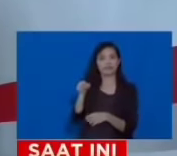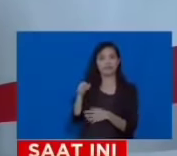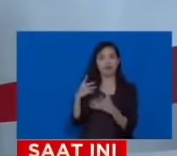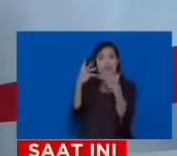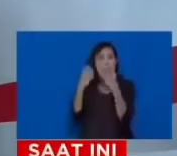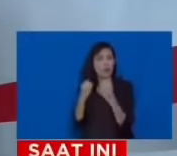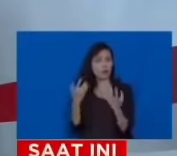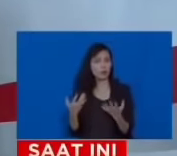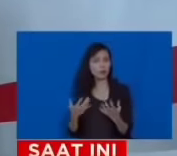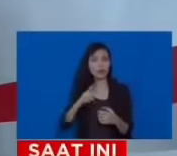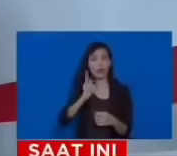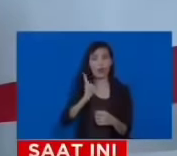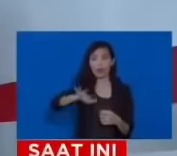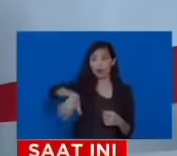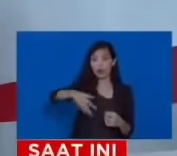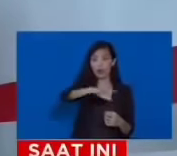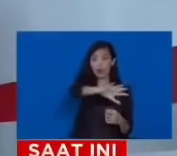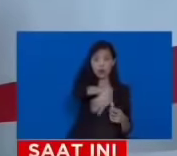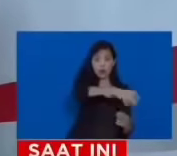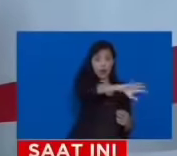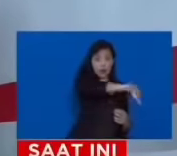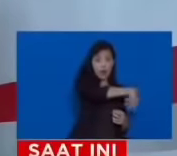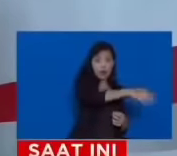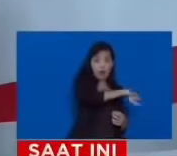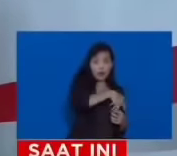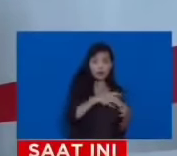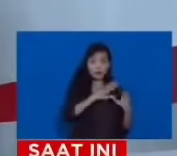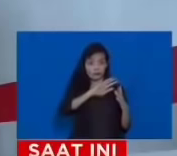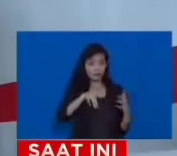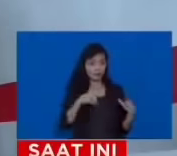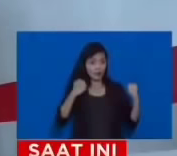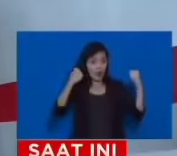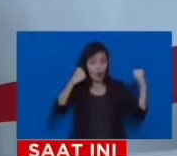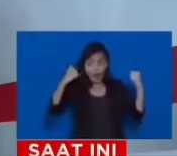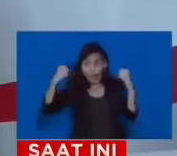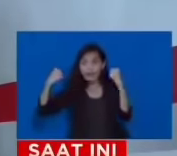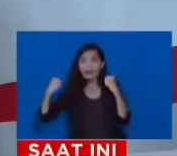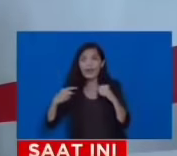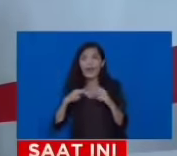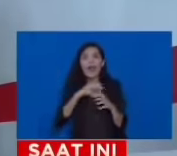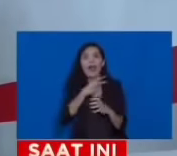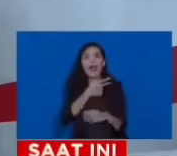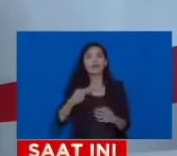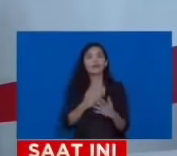bahwa semakin banyak keluarga yang sehat, kita yakini masyarakat semakin kuat.